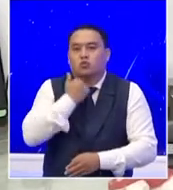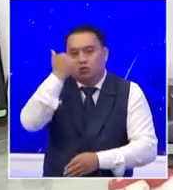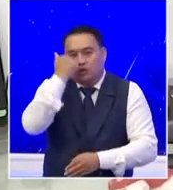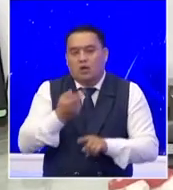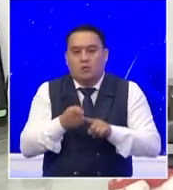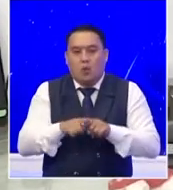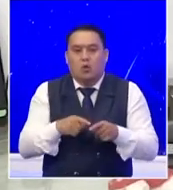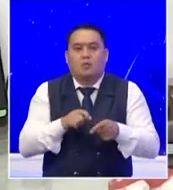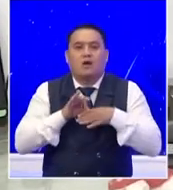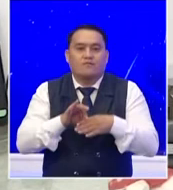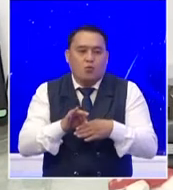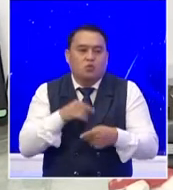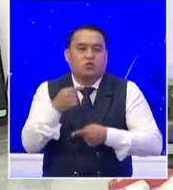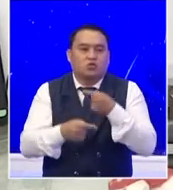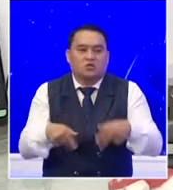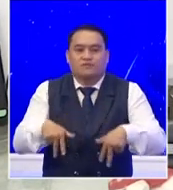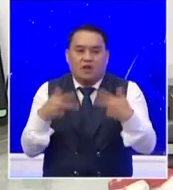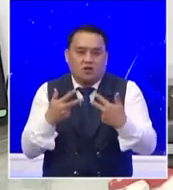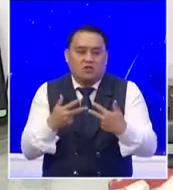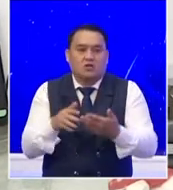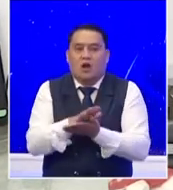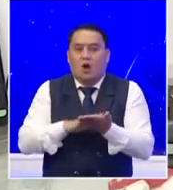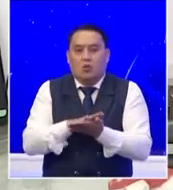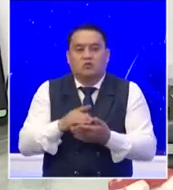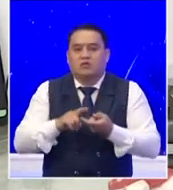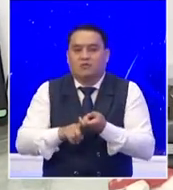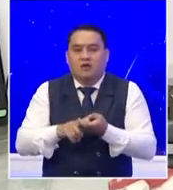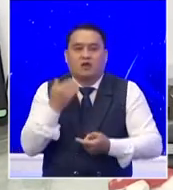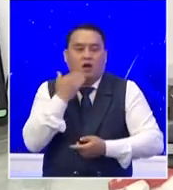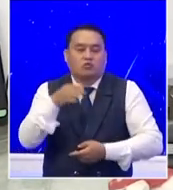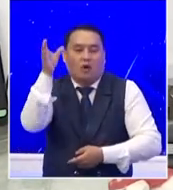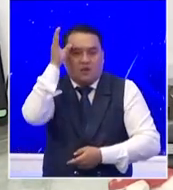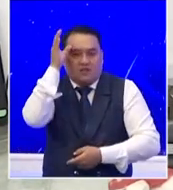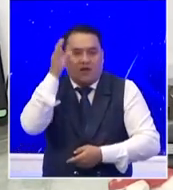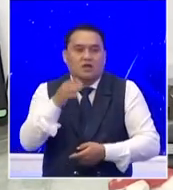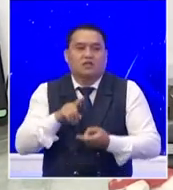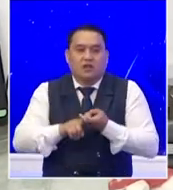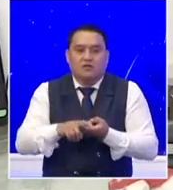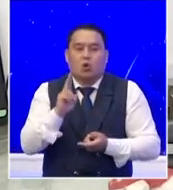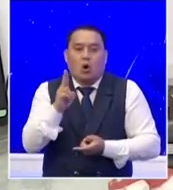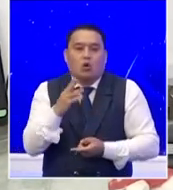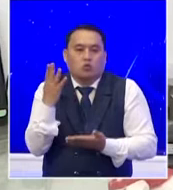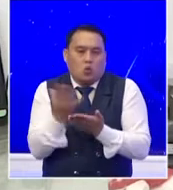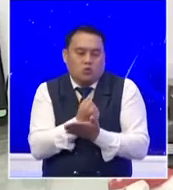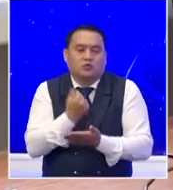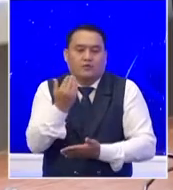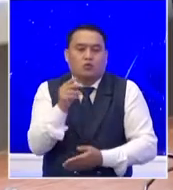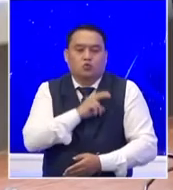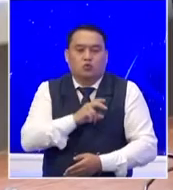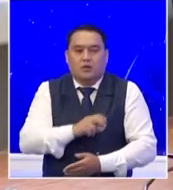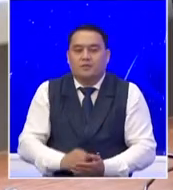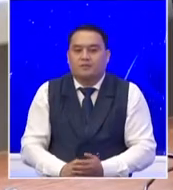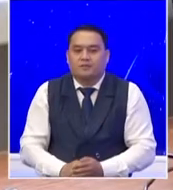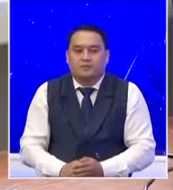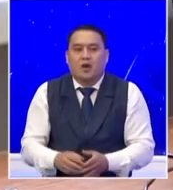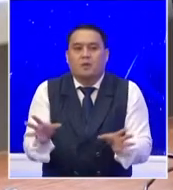лекции, проводимые вживую и через видеосвязь, не имеют никакого отношения к качеству знаний. Все зависит от того, как усваивает студент. Вместе с